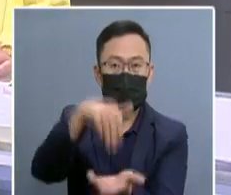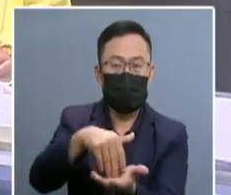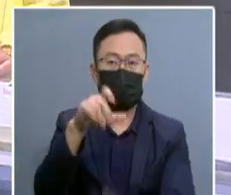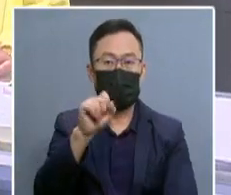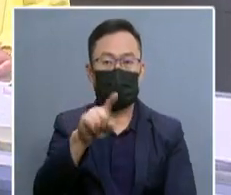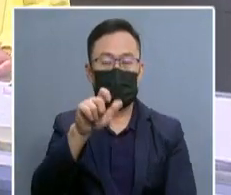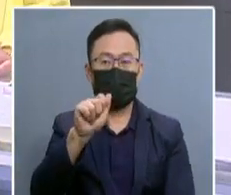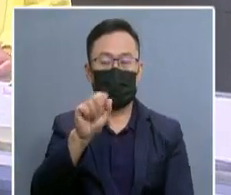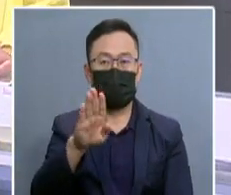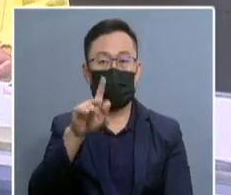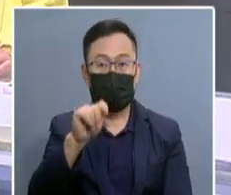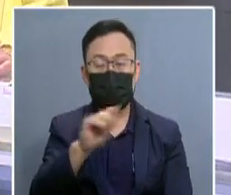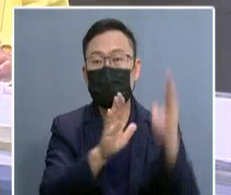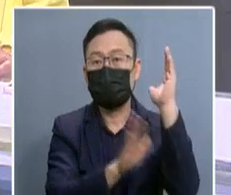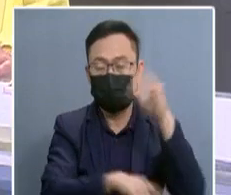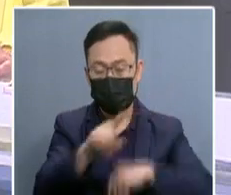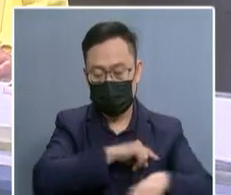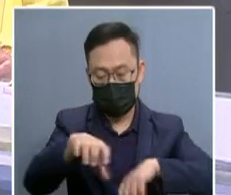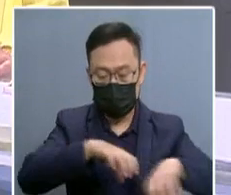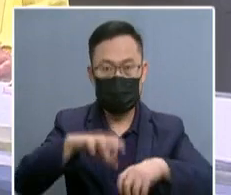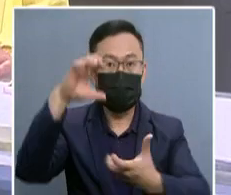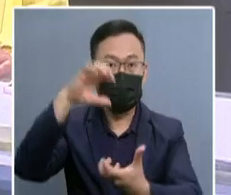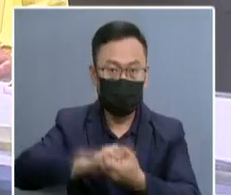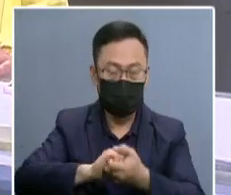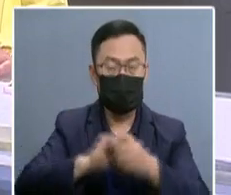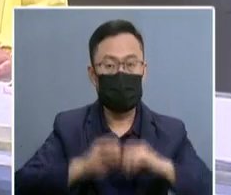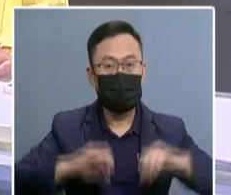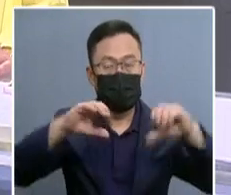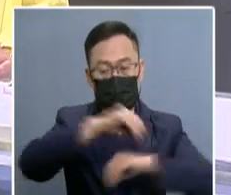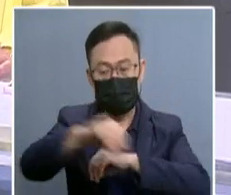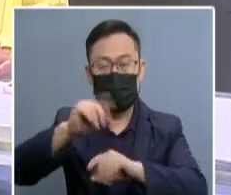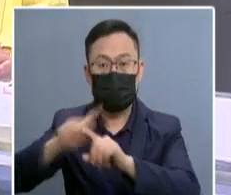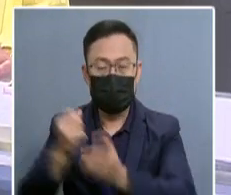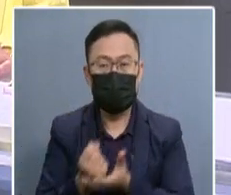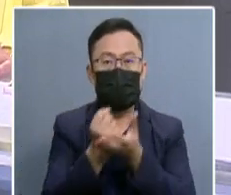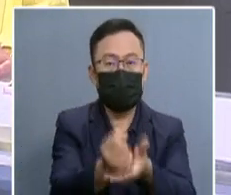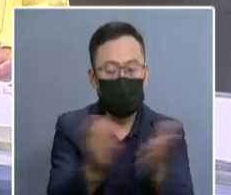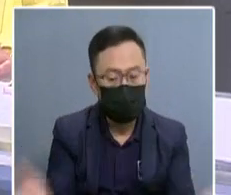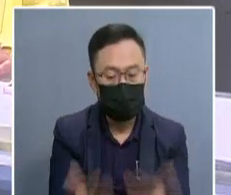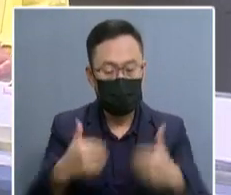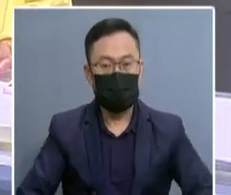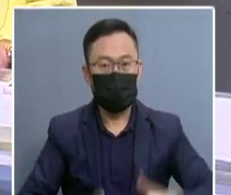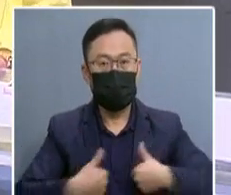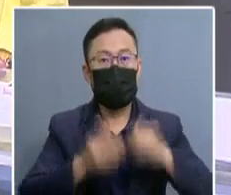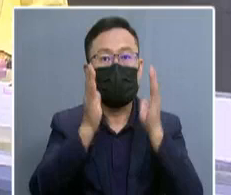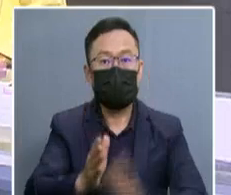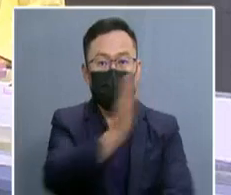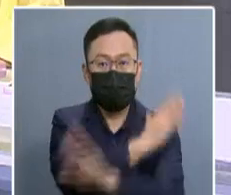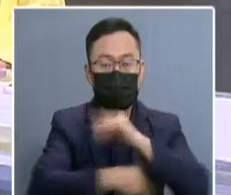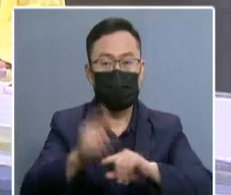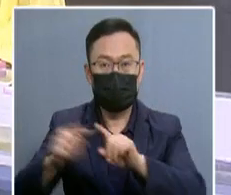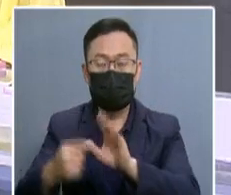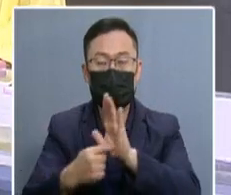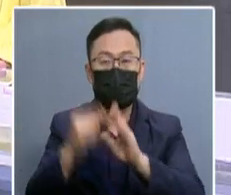จังหวัดชายแดนใต้นะคะร่วมกับหน่วยงานที่เกี่ยวข้องค่ะเร่งดำเนินการพัฒนาคุณภาพชีวิตให้กับกลุ่มคนกลุ่มนี้นะคะเช่นโครง